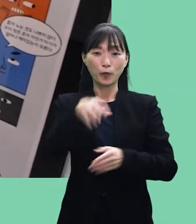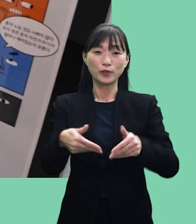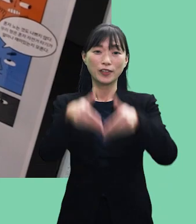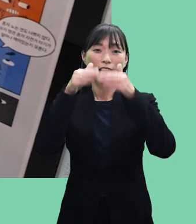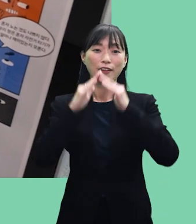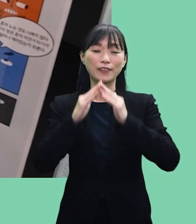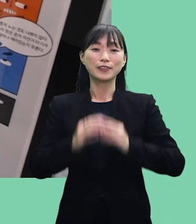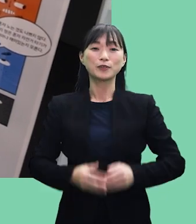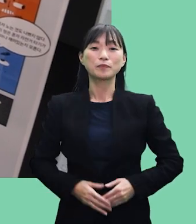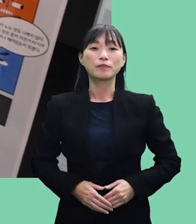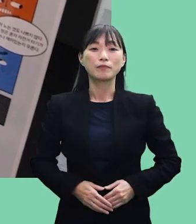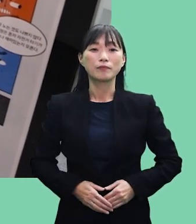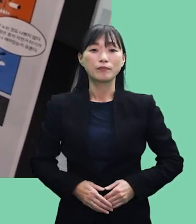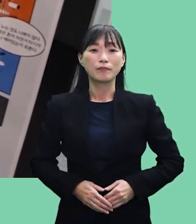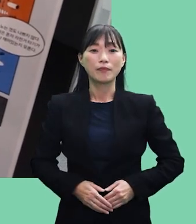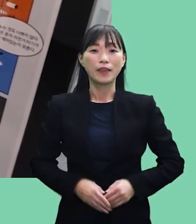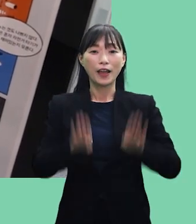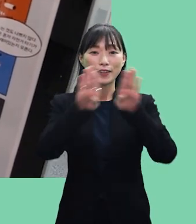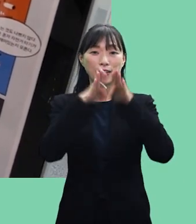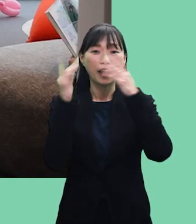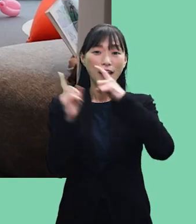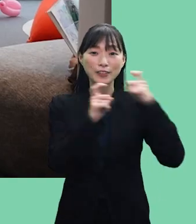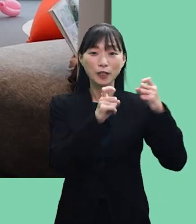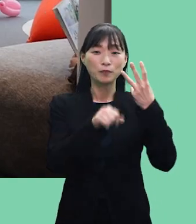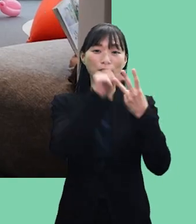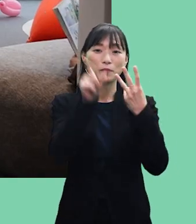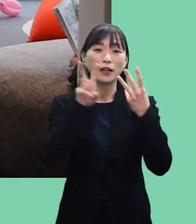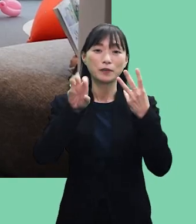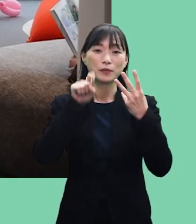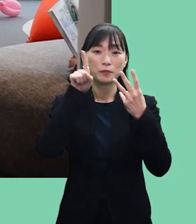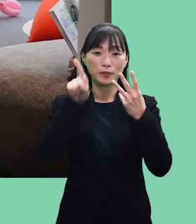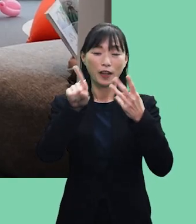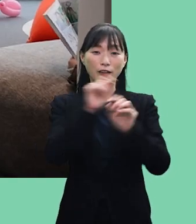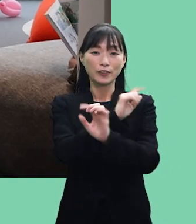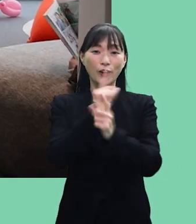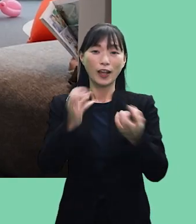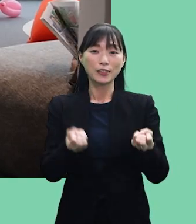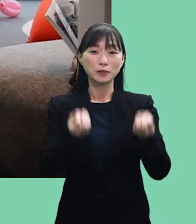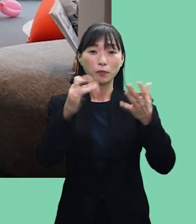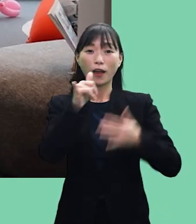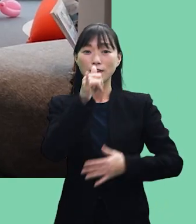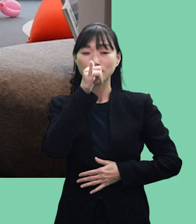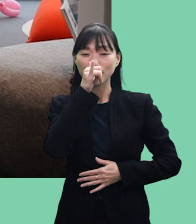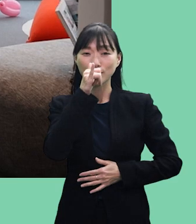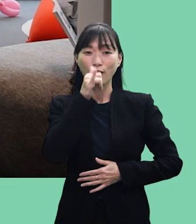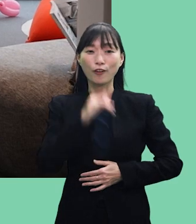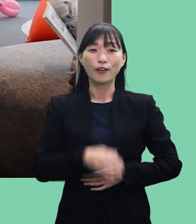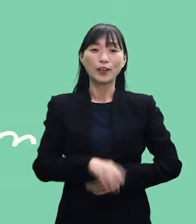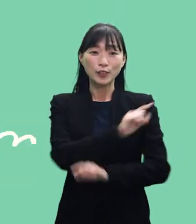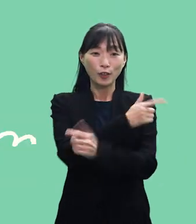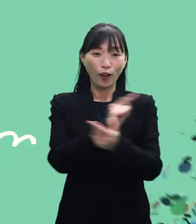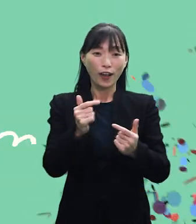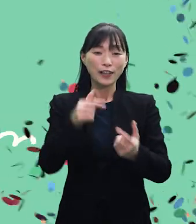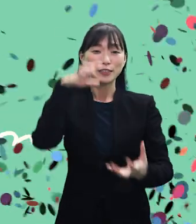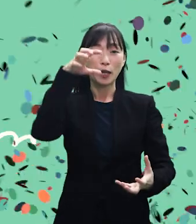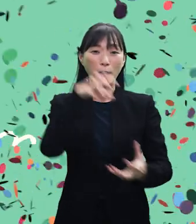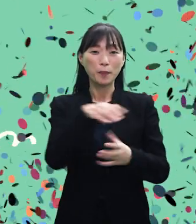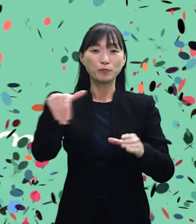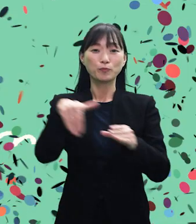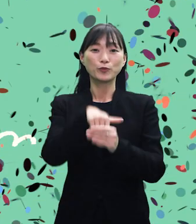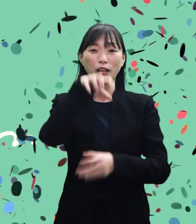공간으로 조성됐어요. 개관을 기념해 31일까지 다양한 이벤트가 열린다고 하니 우리